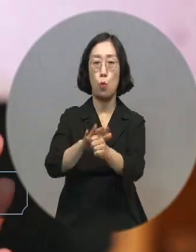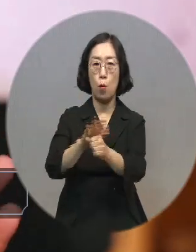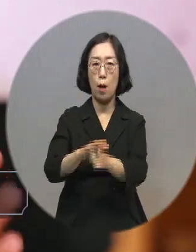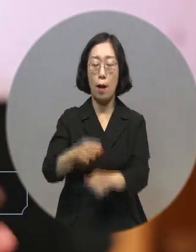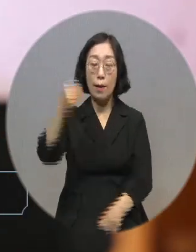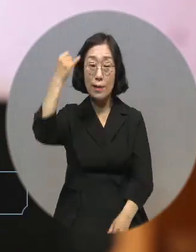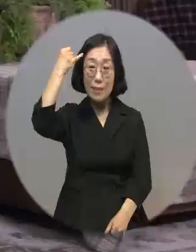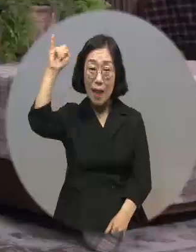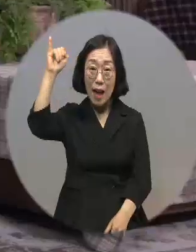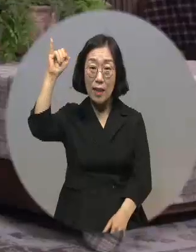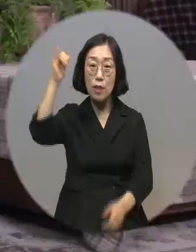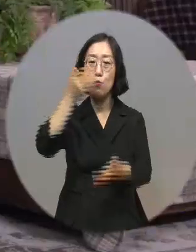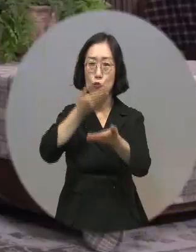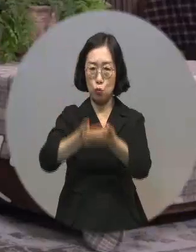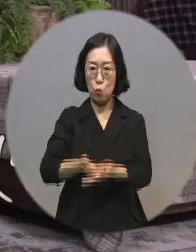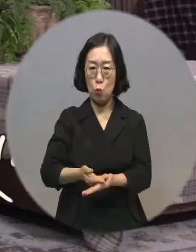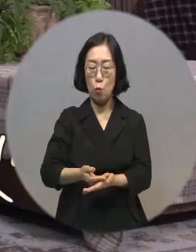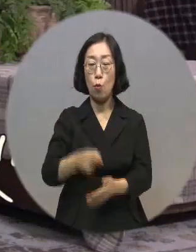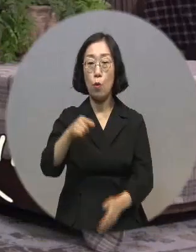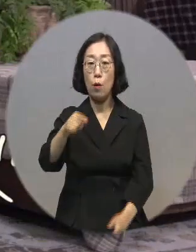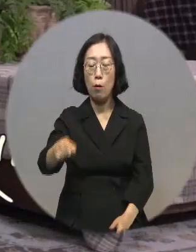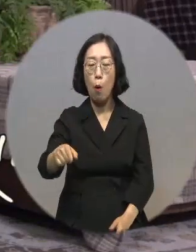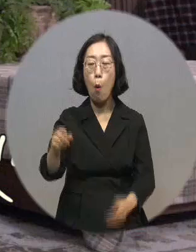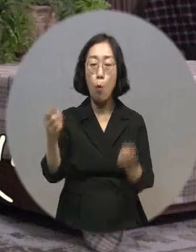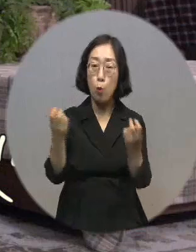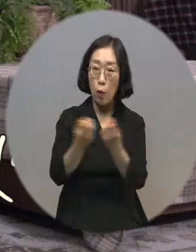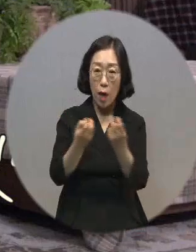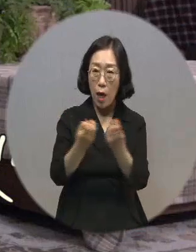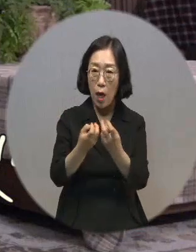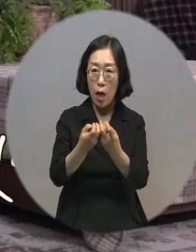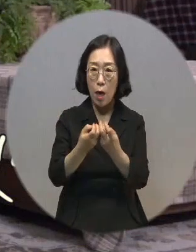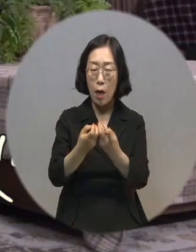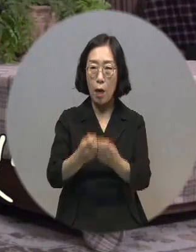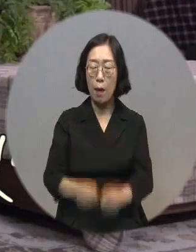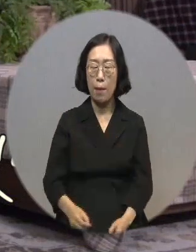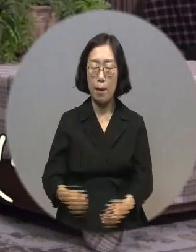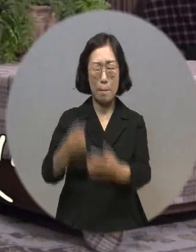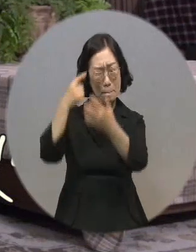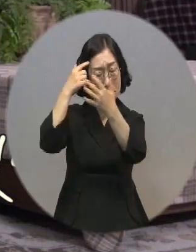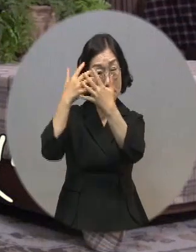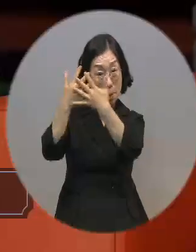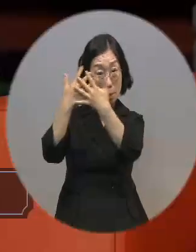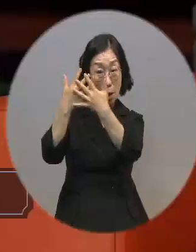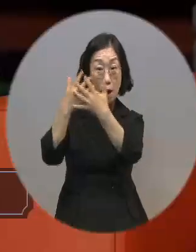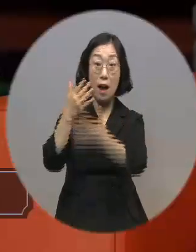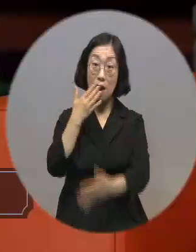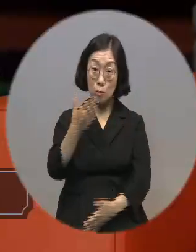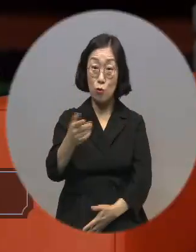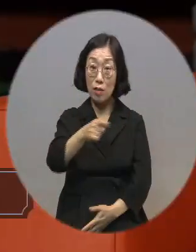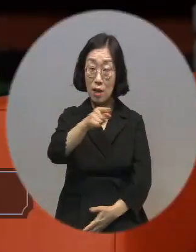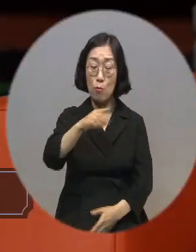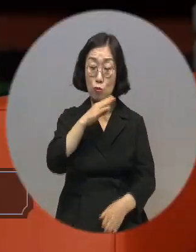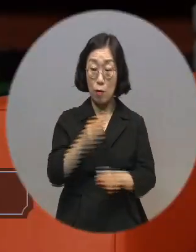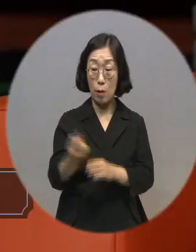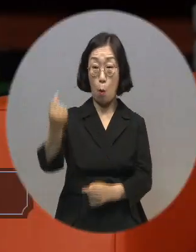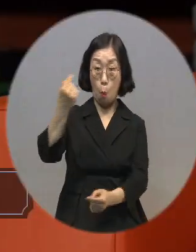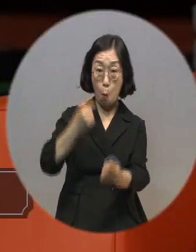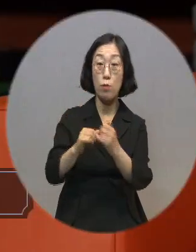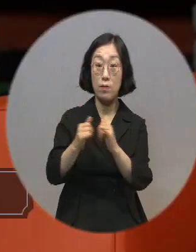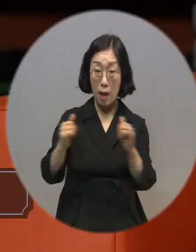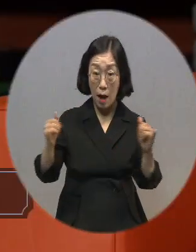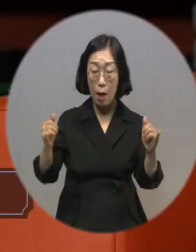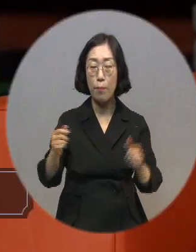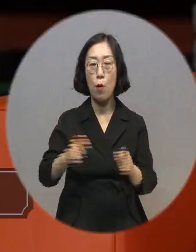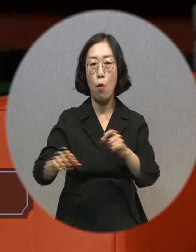되게 중요한데 그 친구들에게 어떻게 그것을 상상력을 발휘하게 할 것인가. 북한에서 온 친구들뿐만 아니라